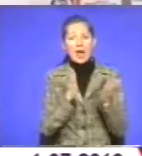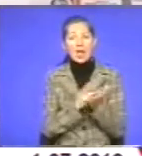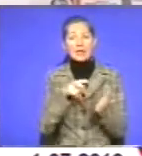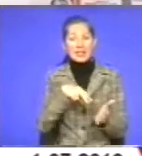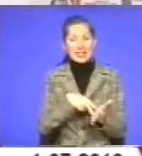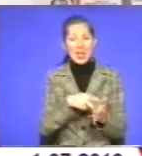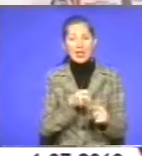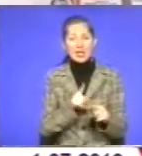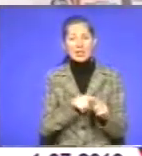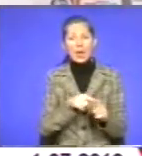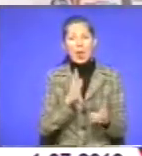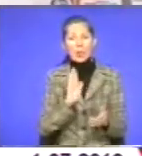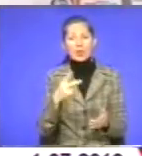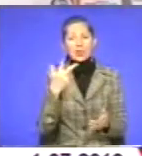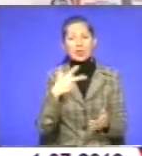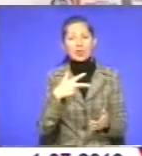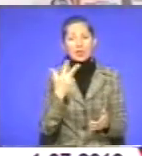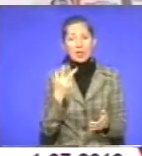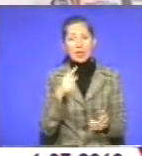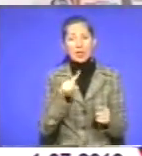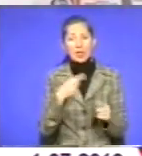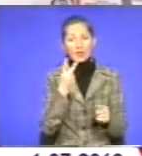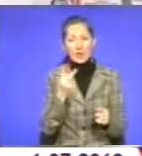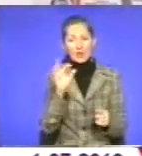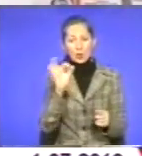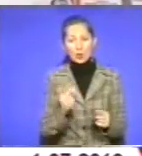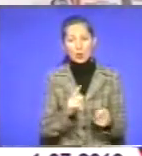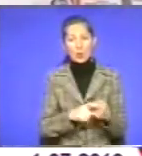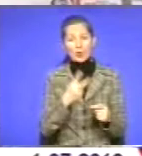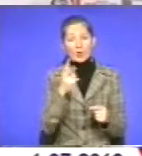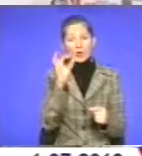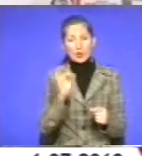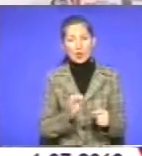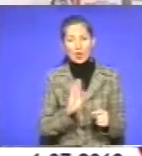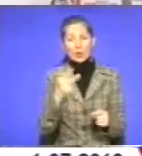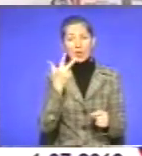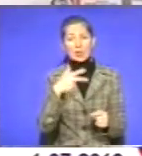це буде 33,2% плюс 2%, значить буде